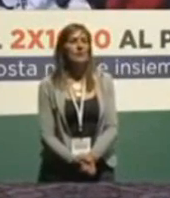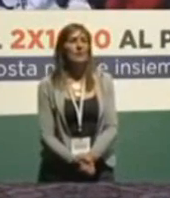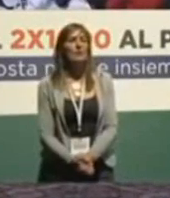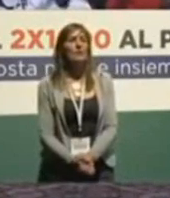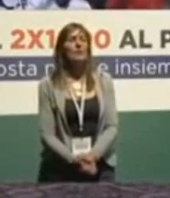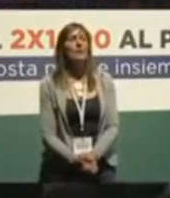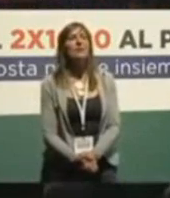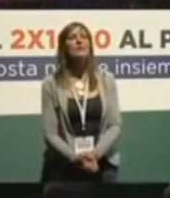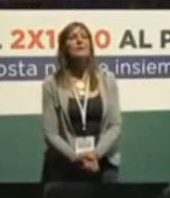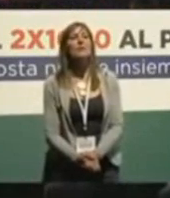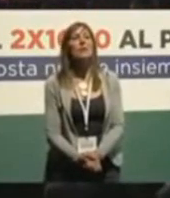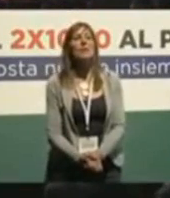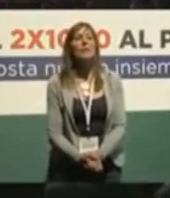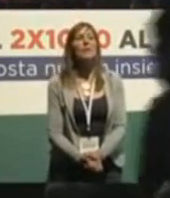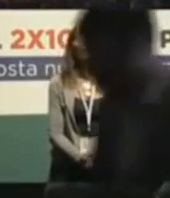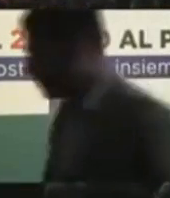Chi dice?